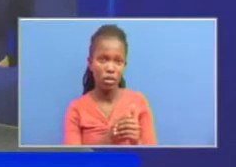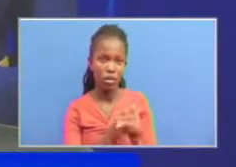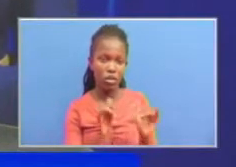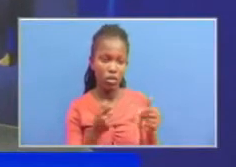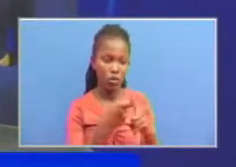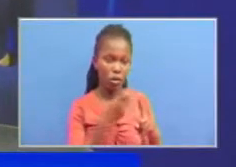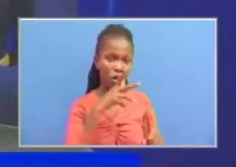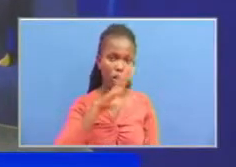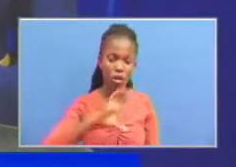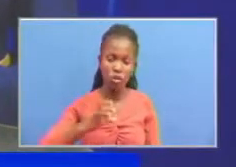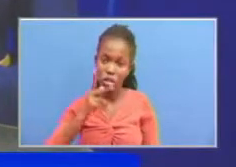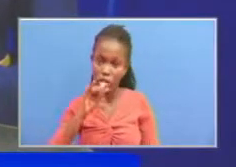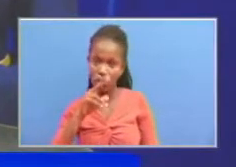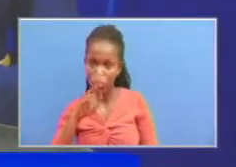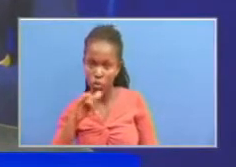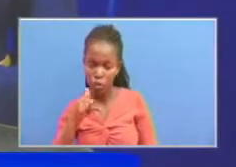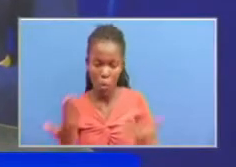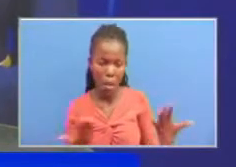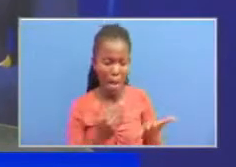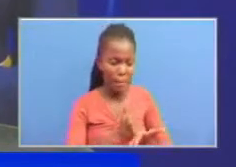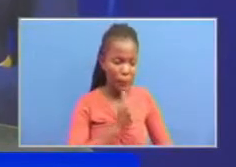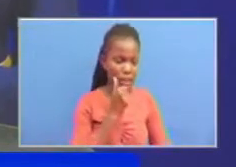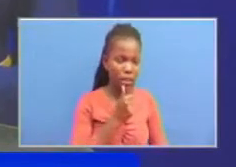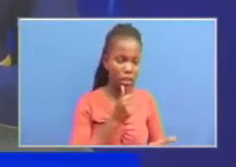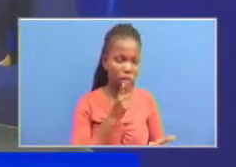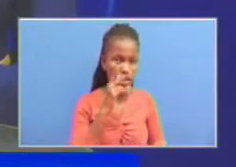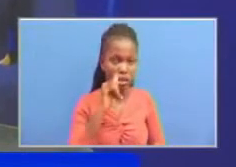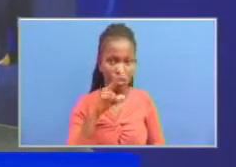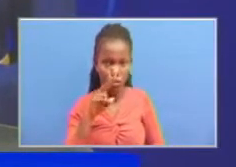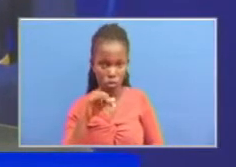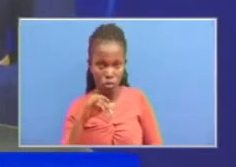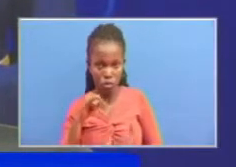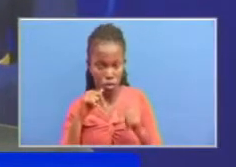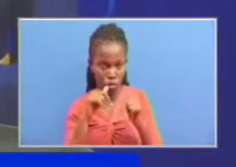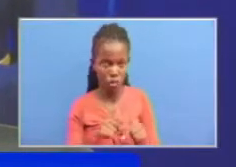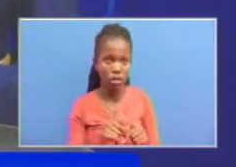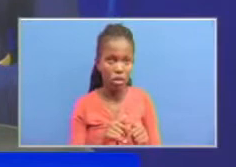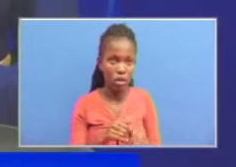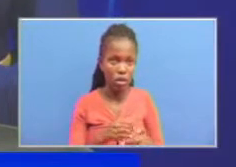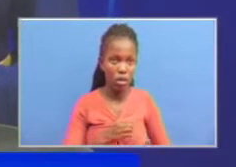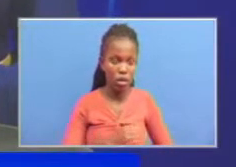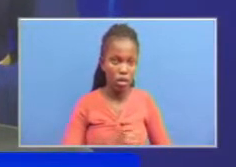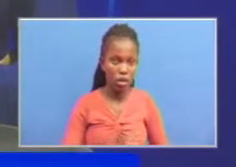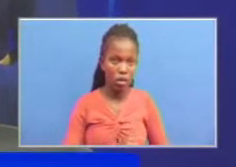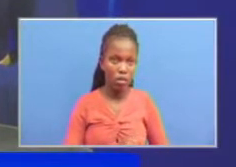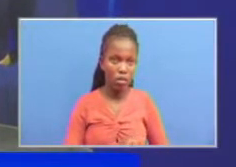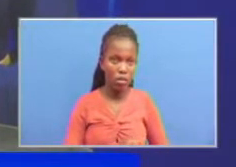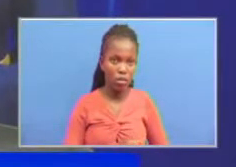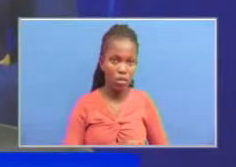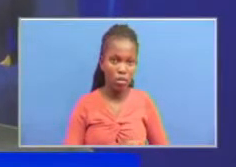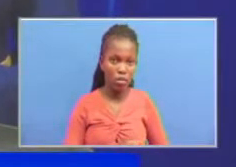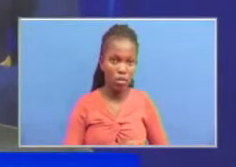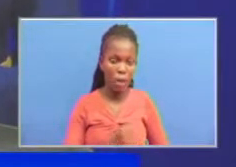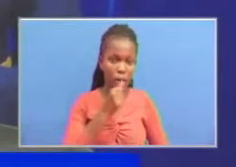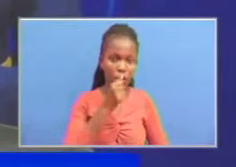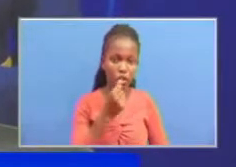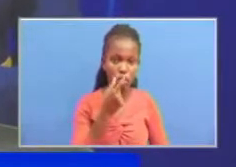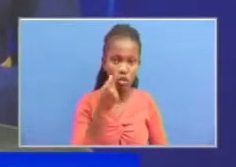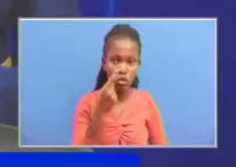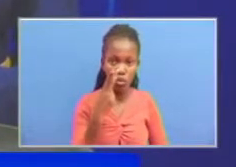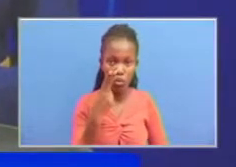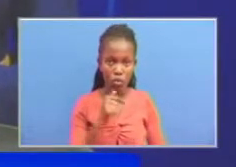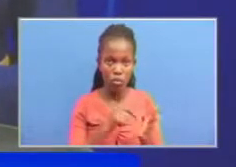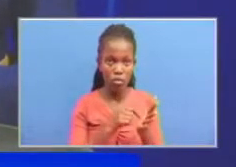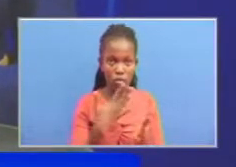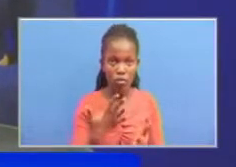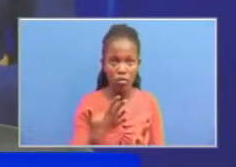Kitui. Vala budget ya Kitui ya vikia na uvitu kithua ya silingi bilion 10.5. Na hindi musia